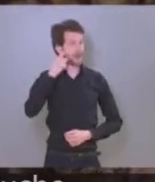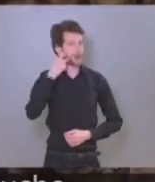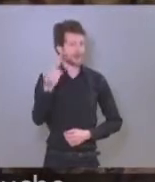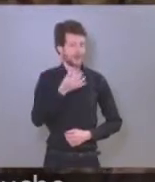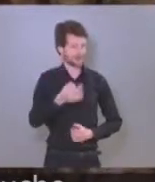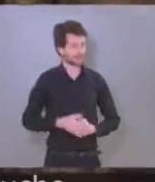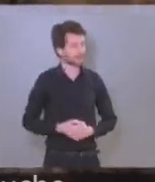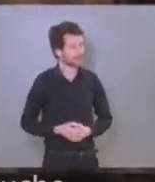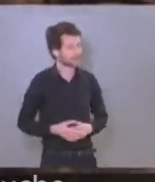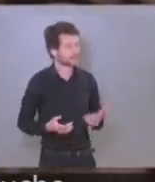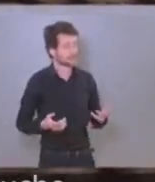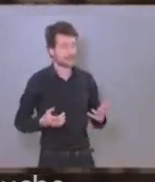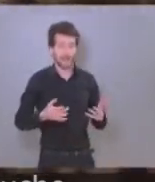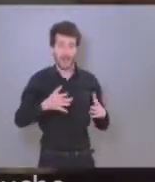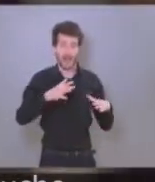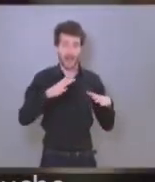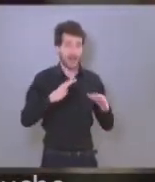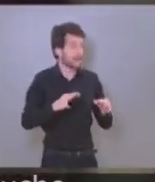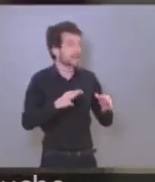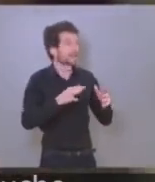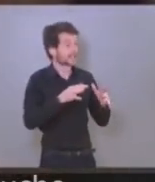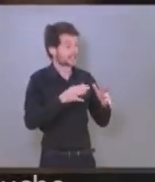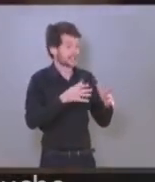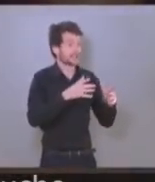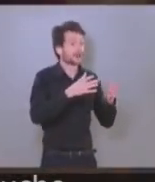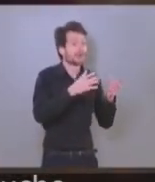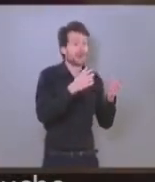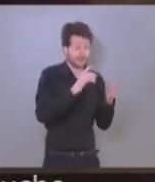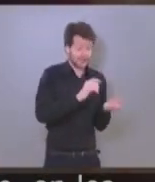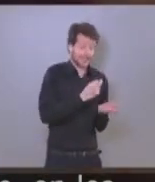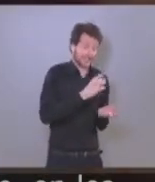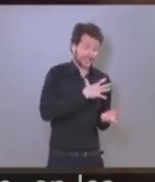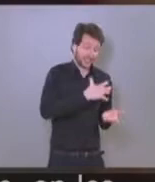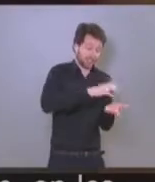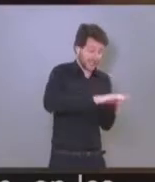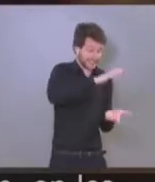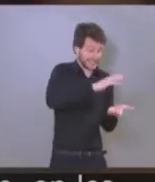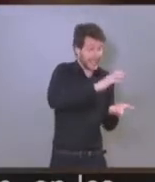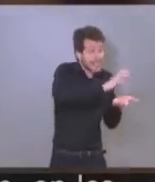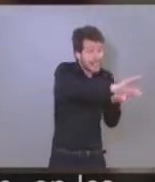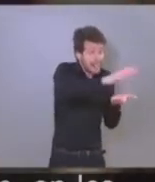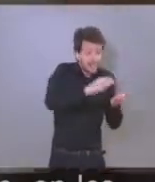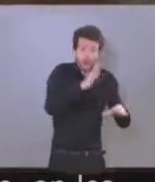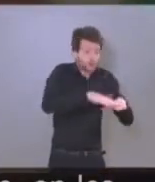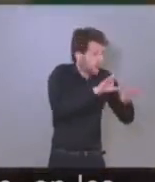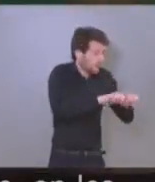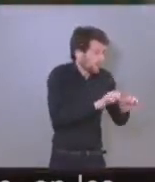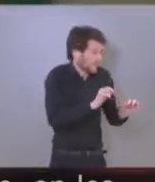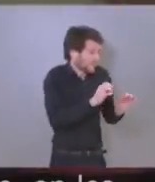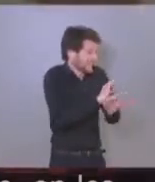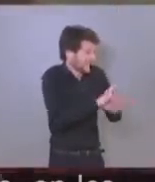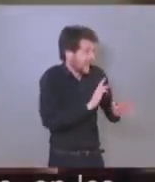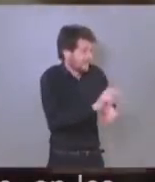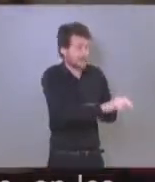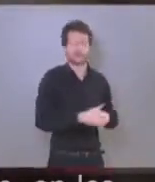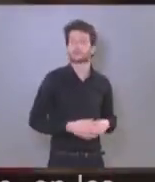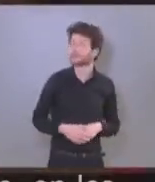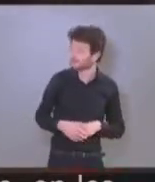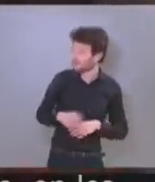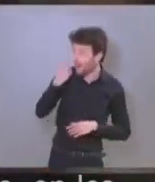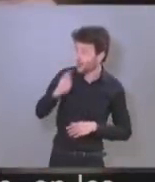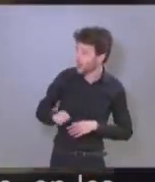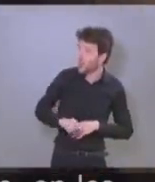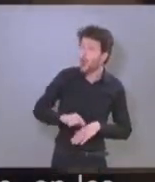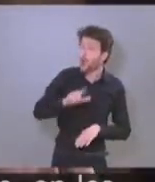que nous n'avons pas produit. Ah bon, bonhomme, vous n'êtes pas au courant? Il se produit tous les ans dans ce pays 2000